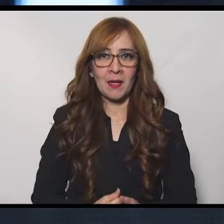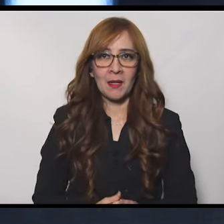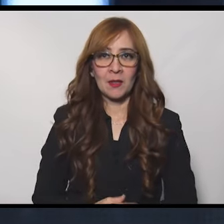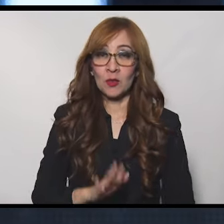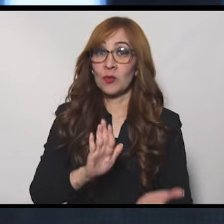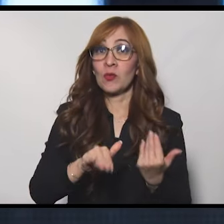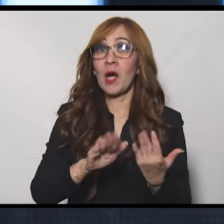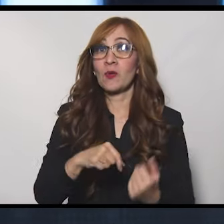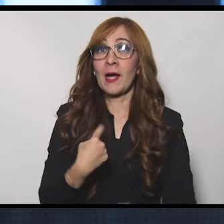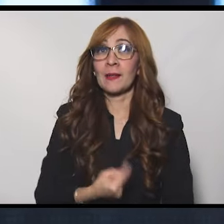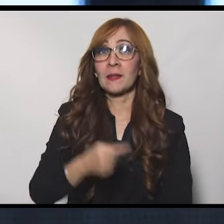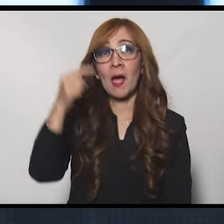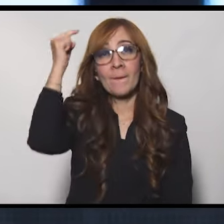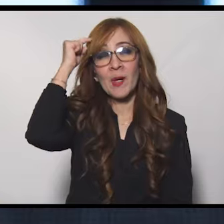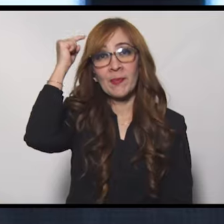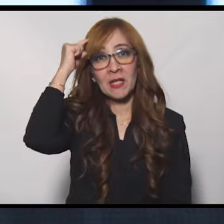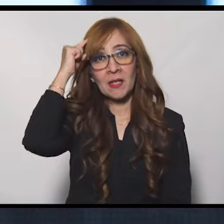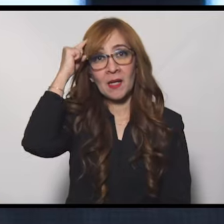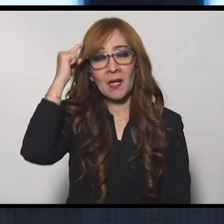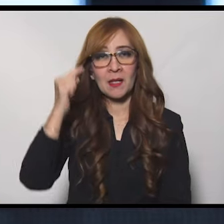Kita sering sekali memikirkan